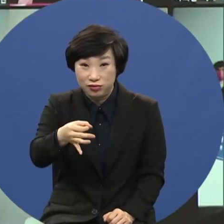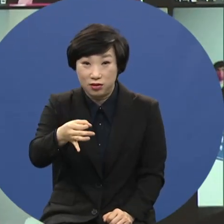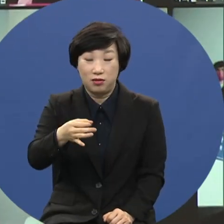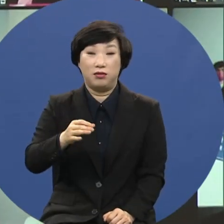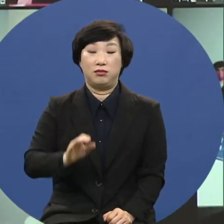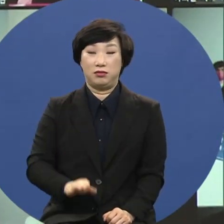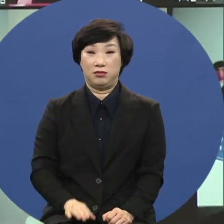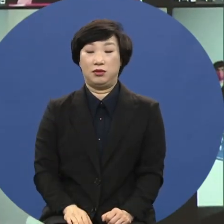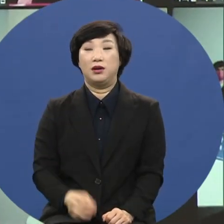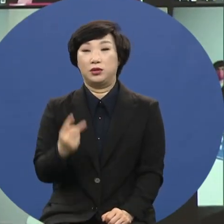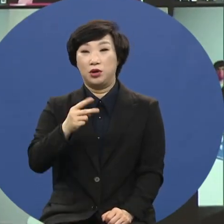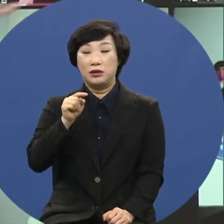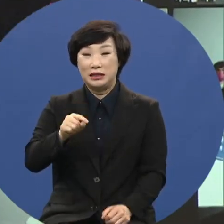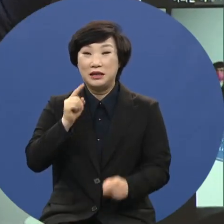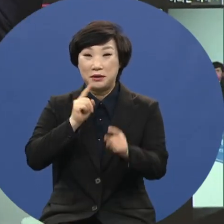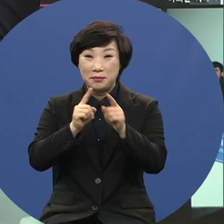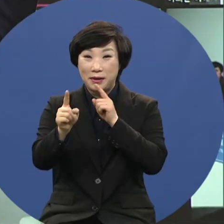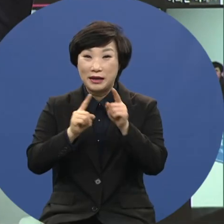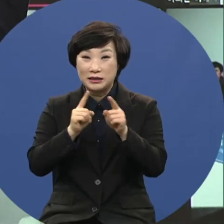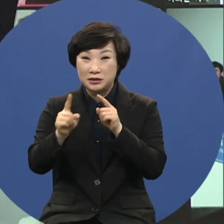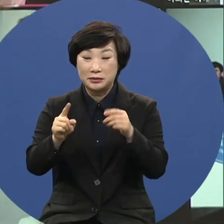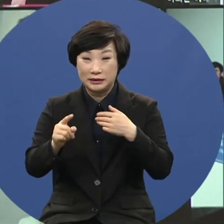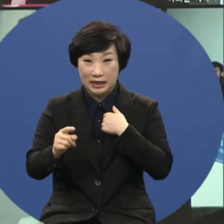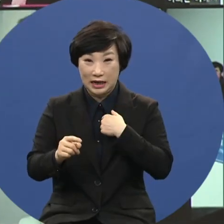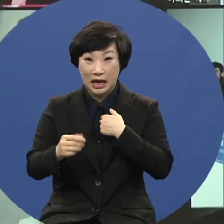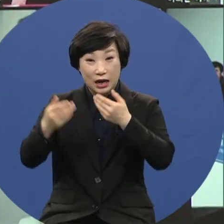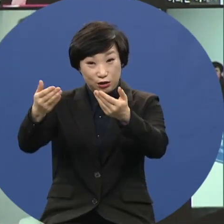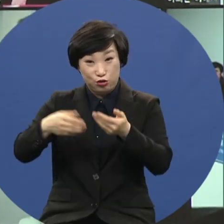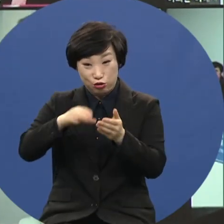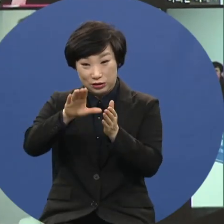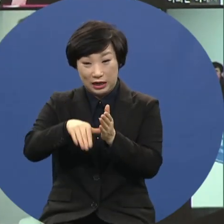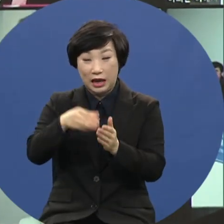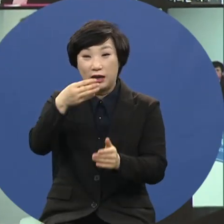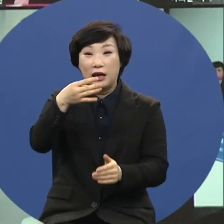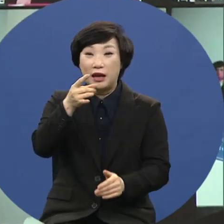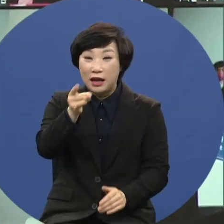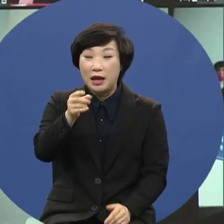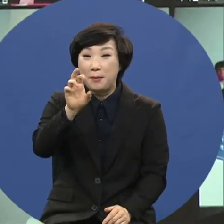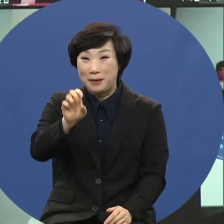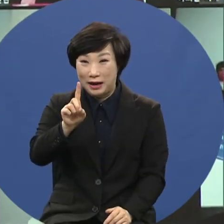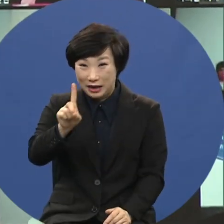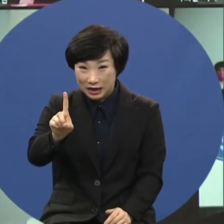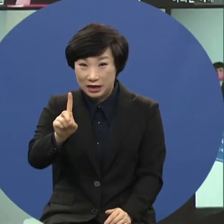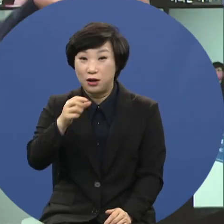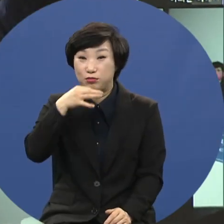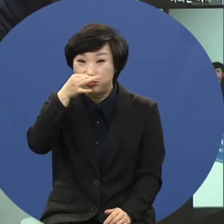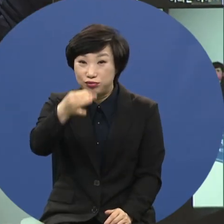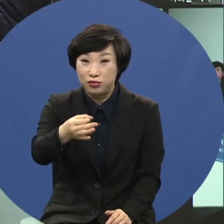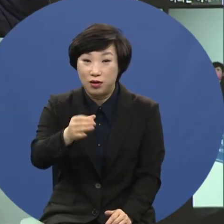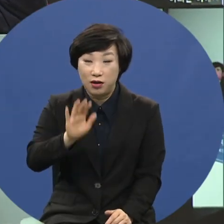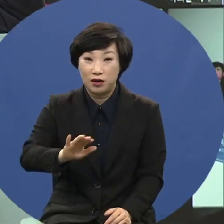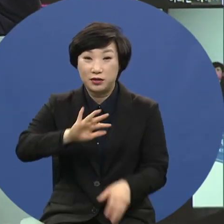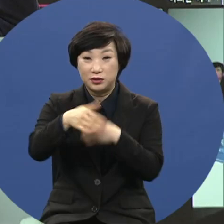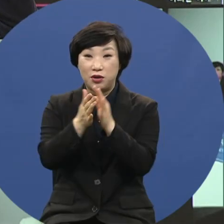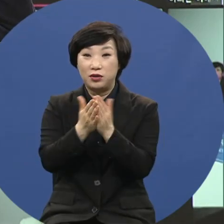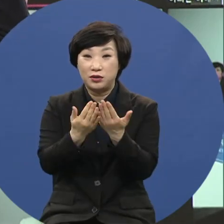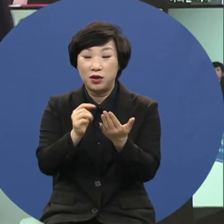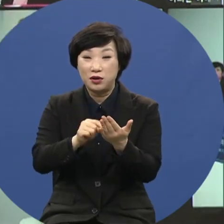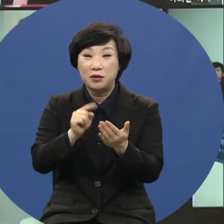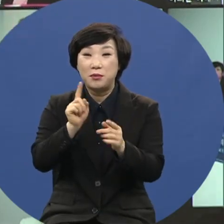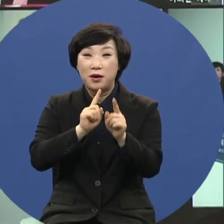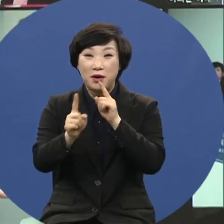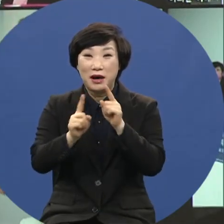노고스. 그리고 그 말씀을 내게 주실 때는 네마라고 한다 이 말이오. 성경은 하나님은